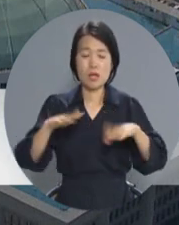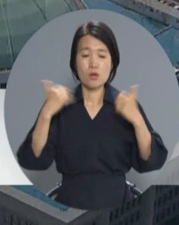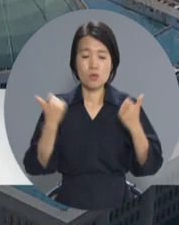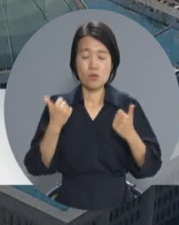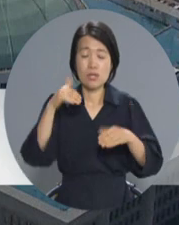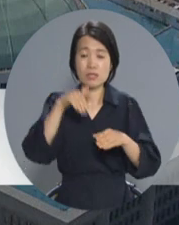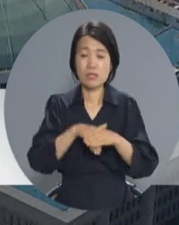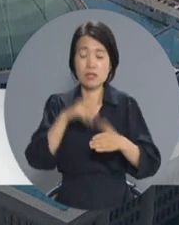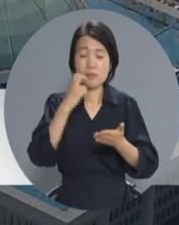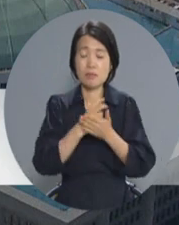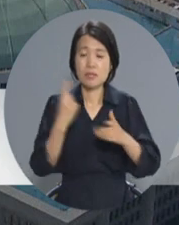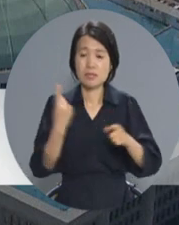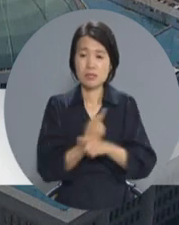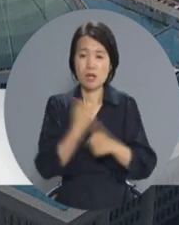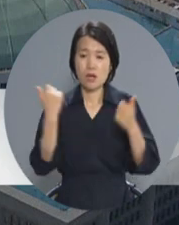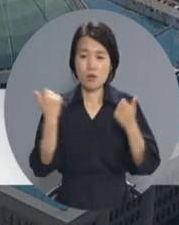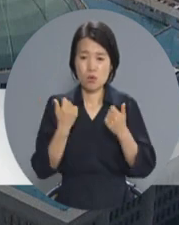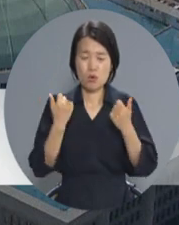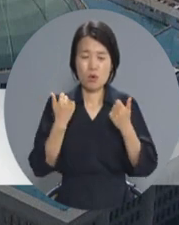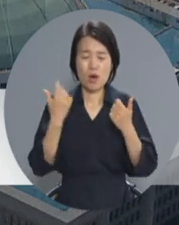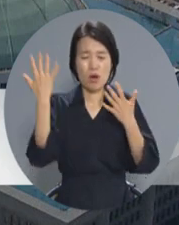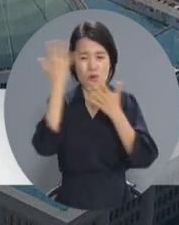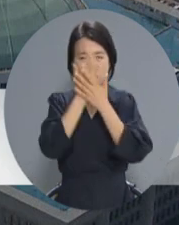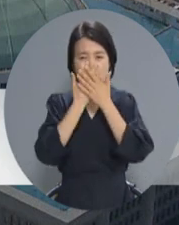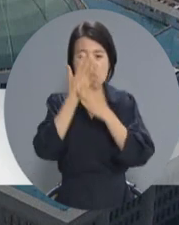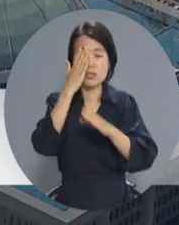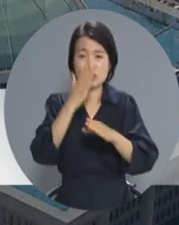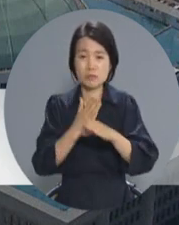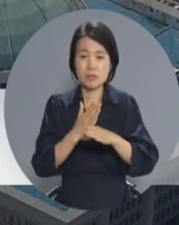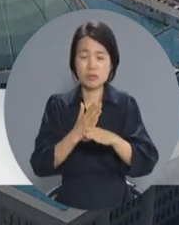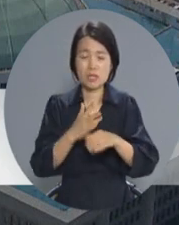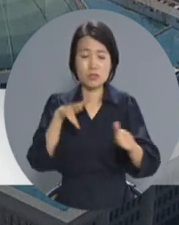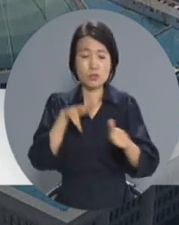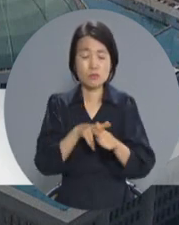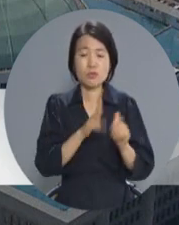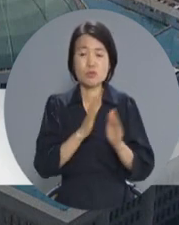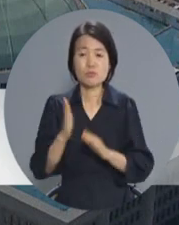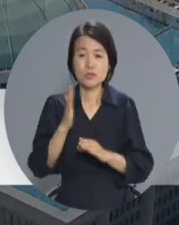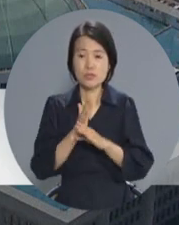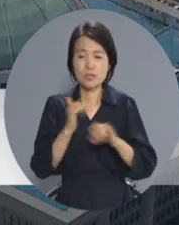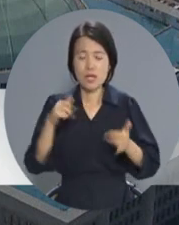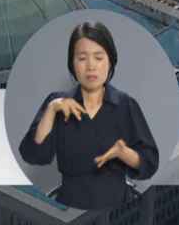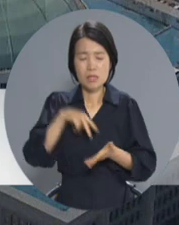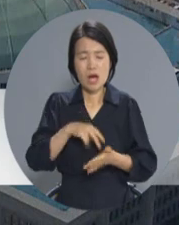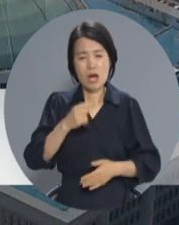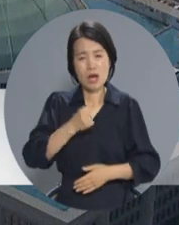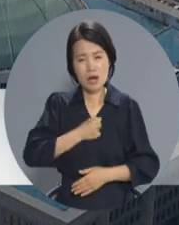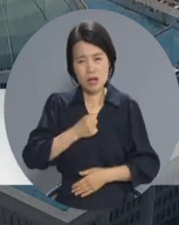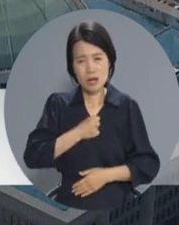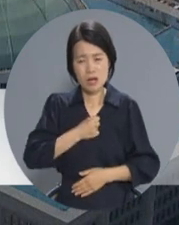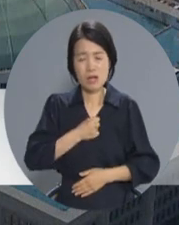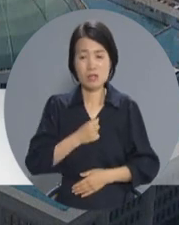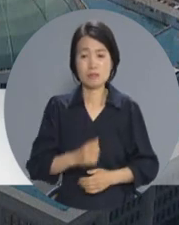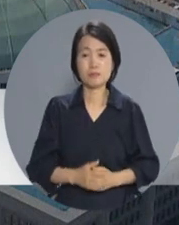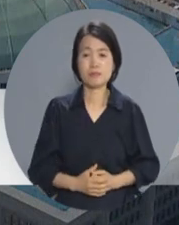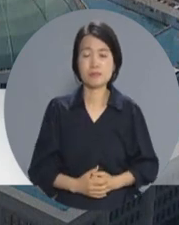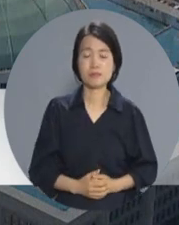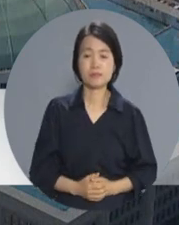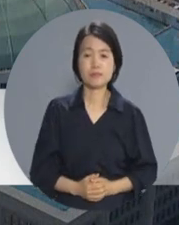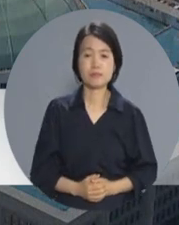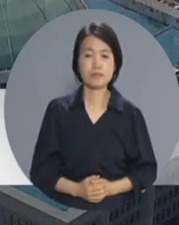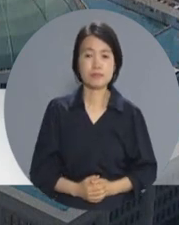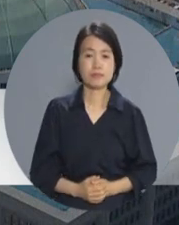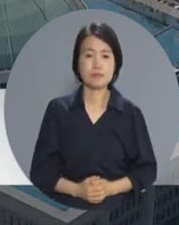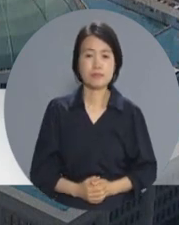국회의 선거제 개편 논의부터 교착상태에 빠져있어 출마예정자들은 답답함의 호소하고 있습니다 문영철